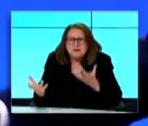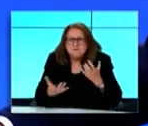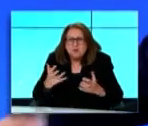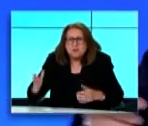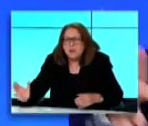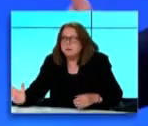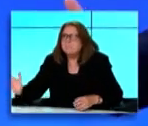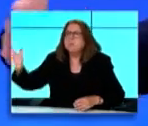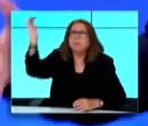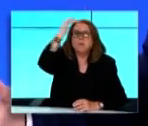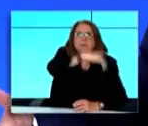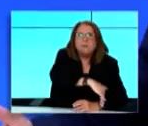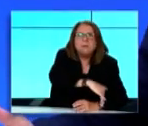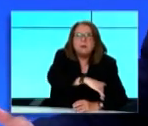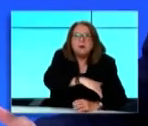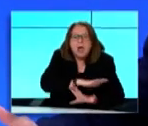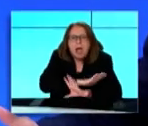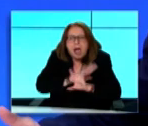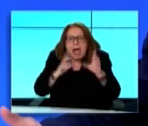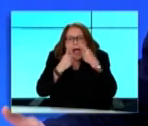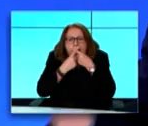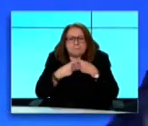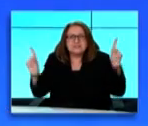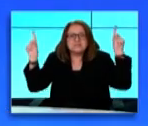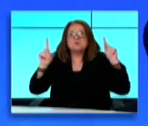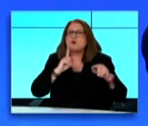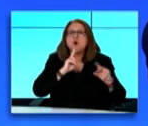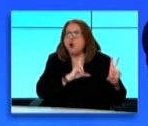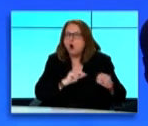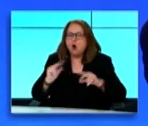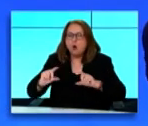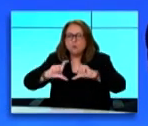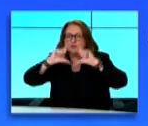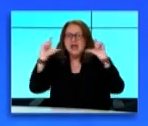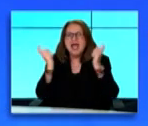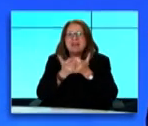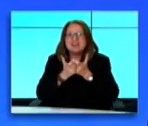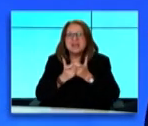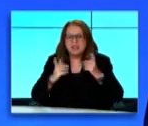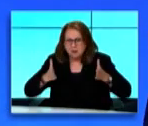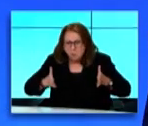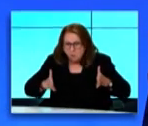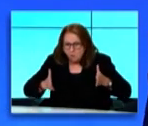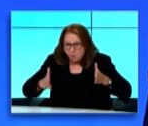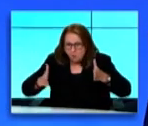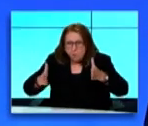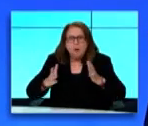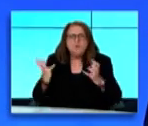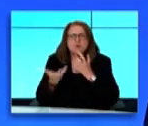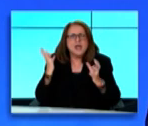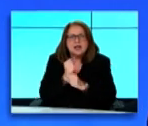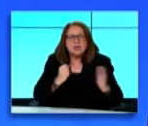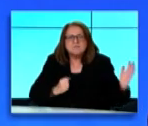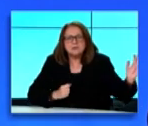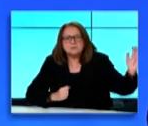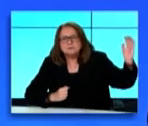από την Εθνική, που αποτελεί ουσιαστικά τη μεγαλύτερη αντιπυρική ζώνη, με 100 πυροσβεστικά, τα οποία προσπαθούσαν να την περιορίσουν.